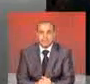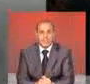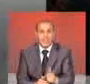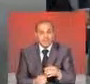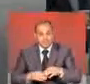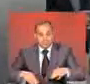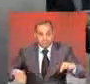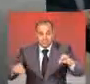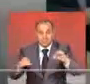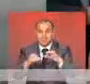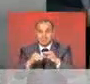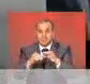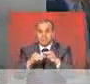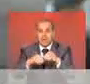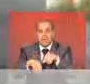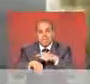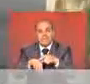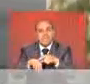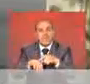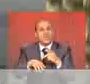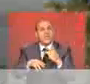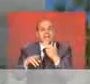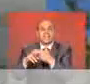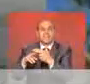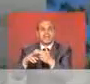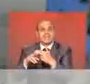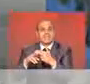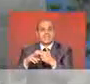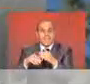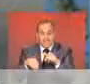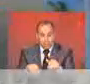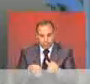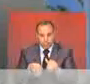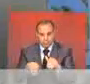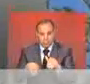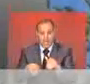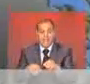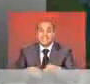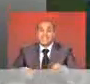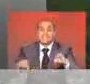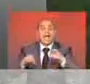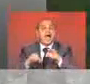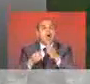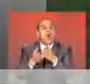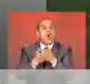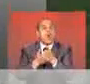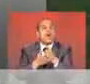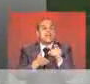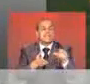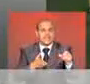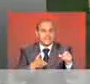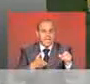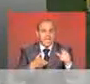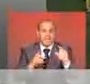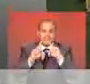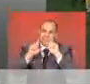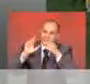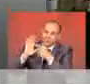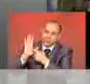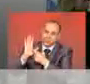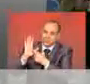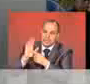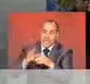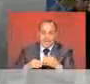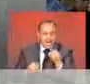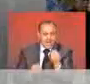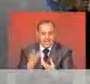الساحة المقابلة لقصر بلدية باب حرب إصفاقس ستصبح من الآن ساحة حقوق الإنسان بما تحمله التسمية من رمزية. هذه الحديقة